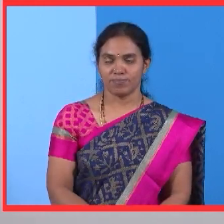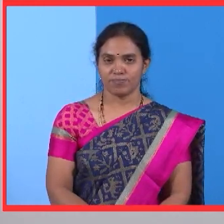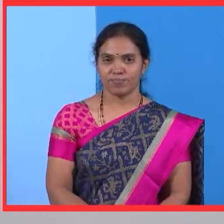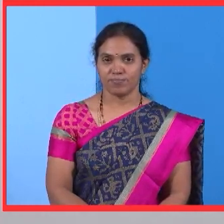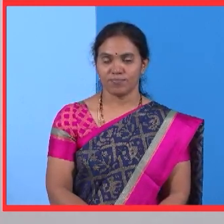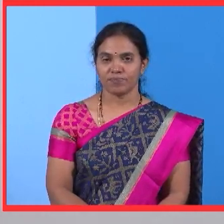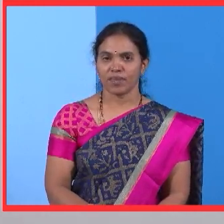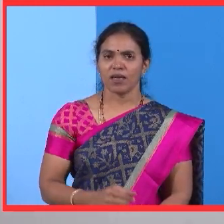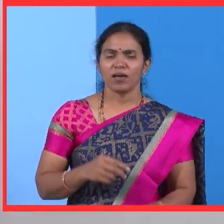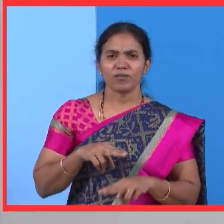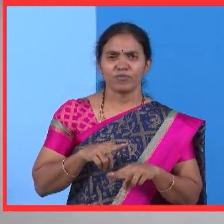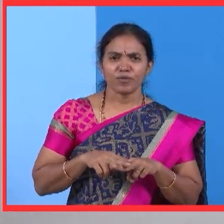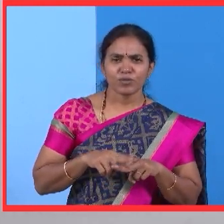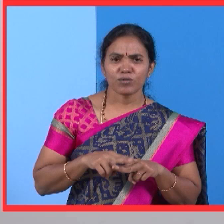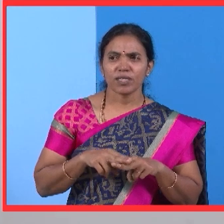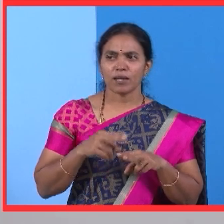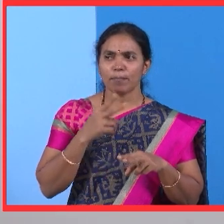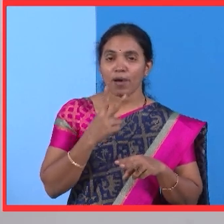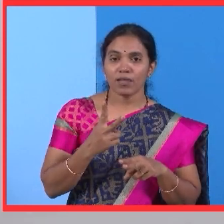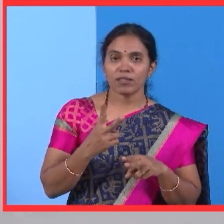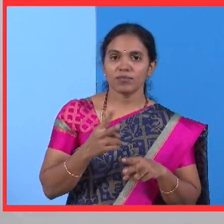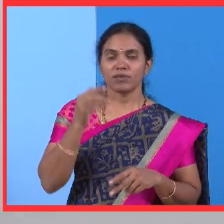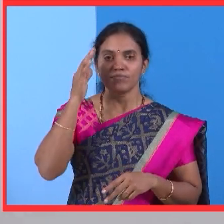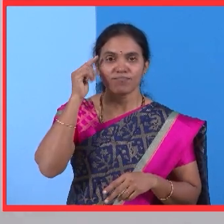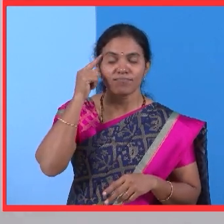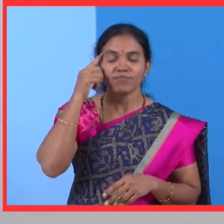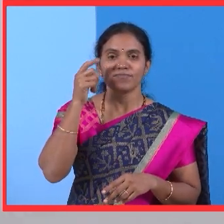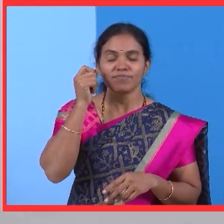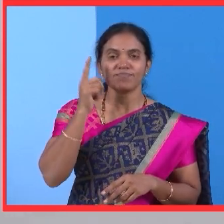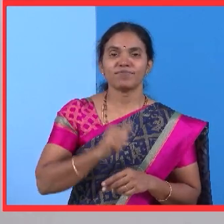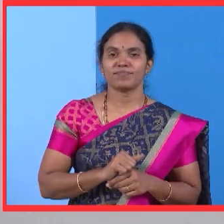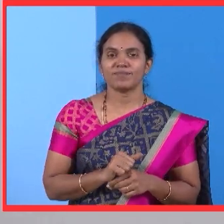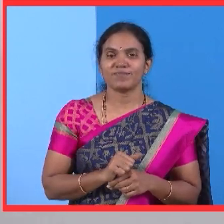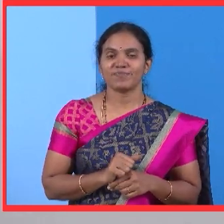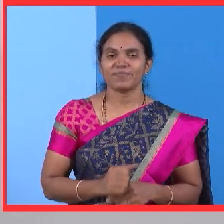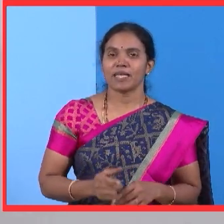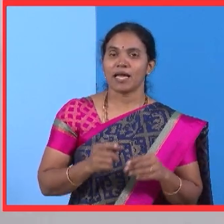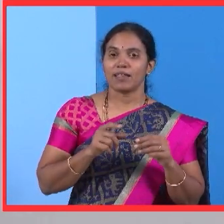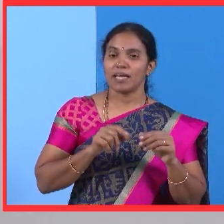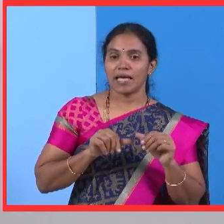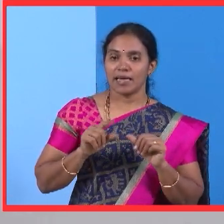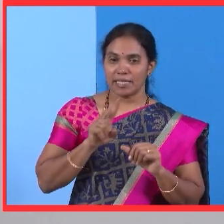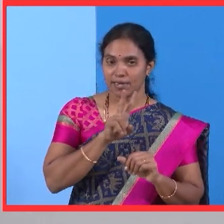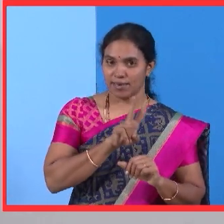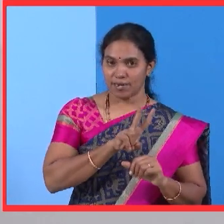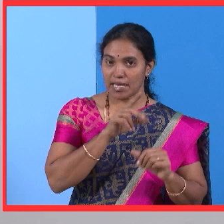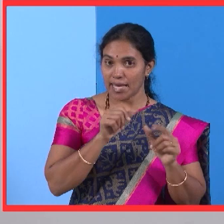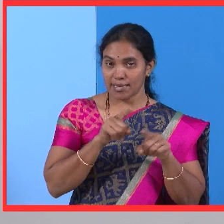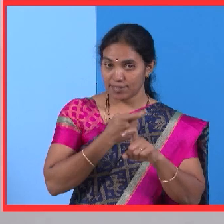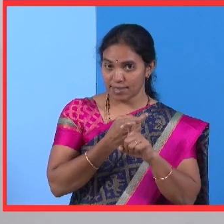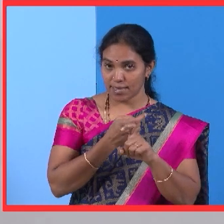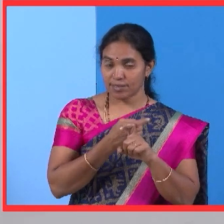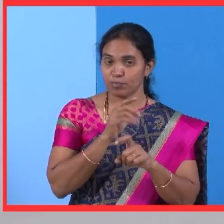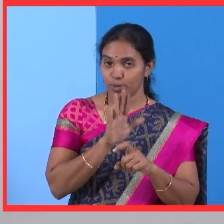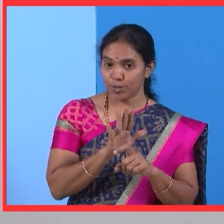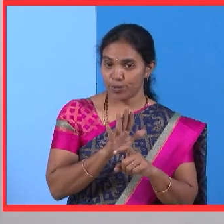இருக்கணும்னு தேவையில்லை இந்த ரெண்டு கரம் இதில் எக்ஸ் ஆய தொலைவு 2 இதில் இந்த நடுப்புள்ளியில் எக்ஸ் ஆய